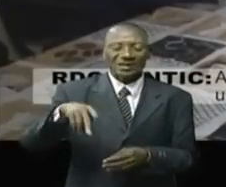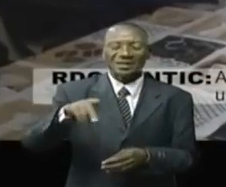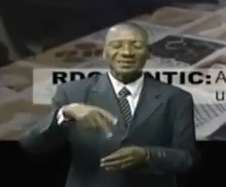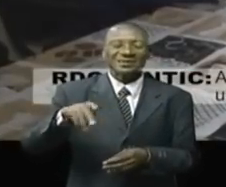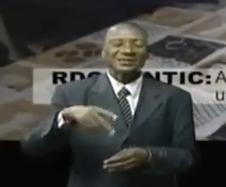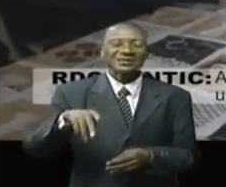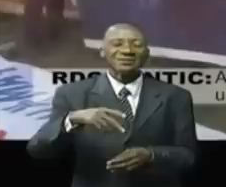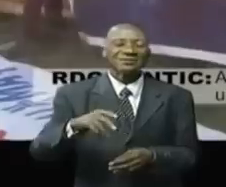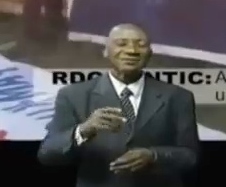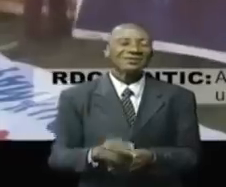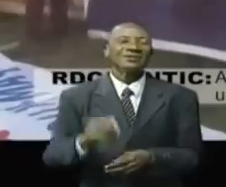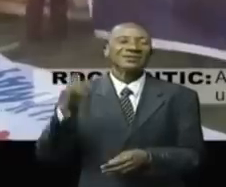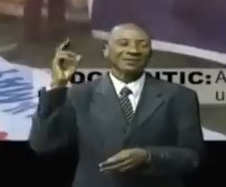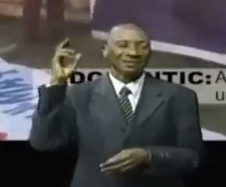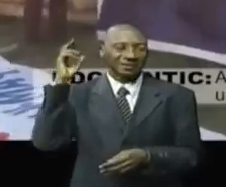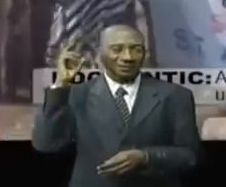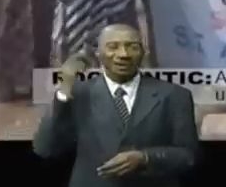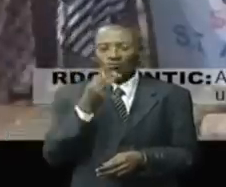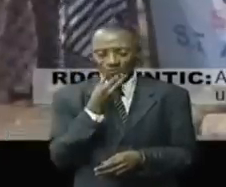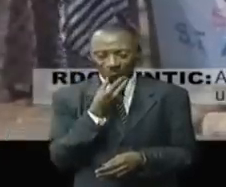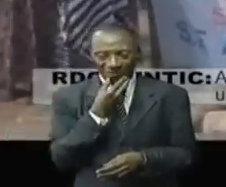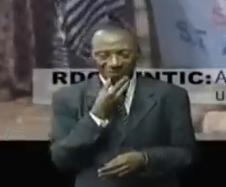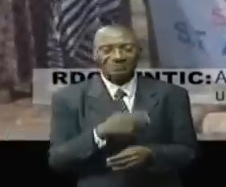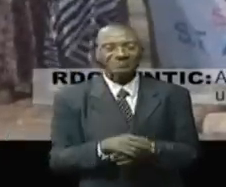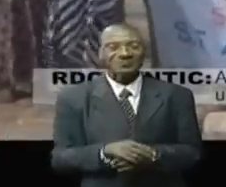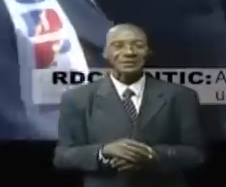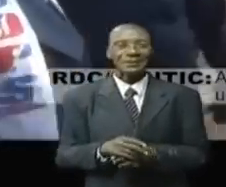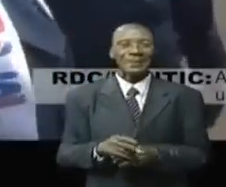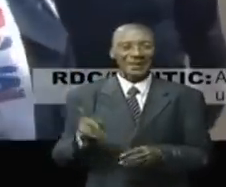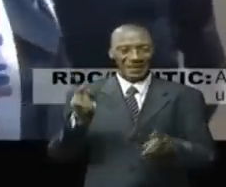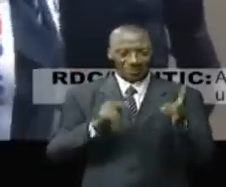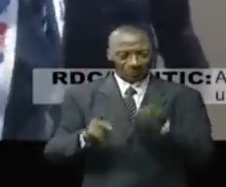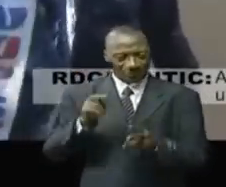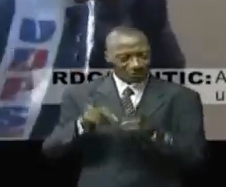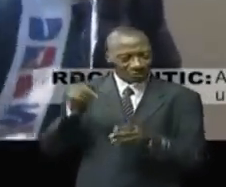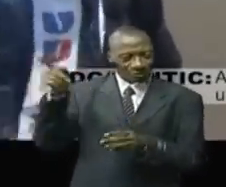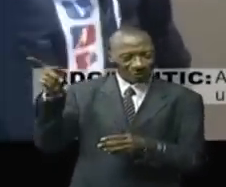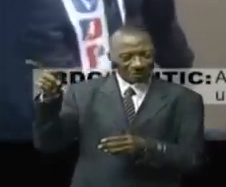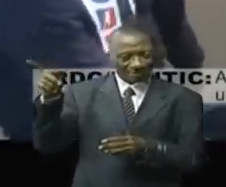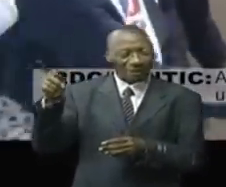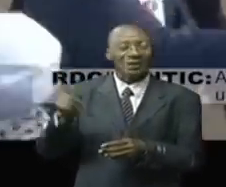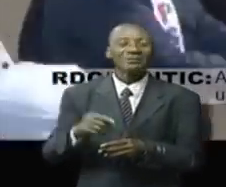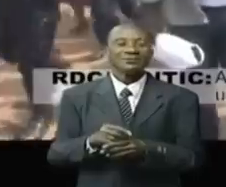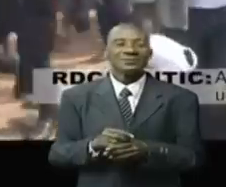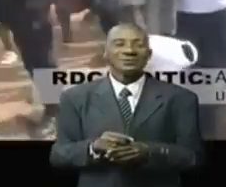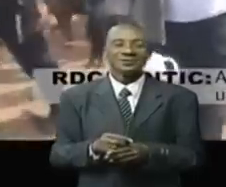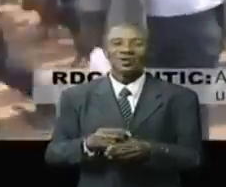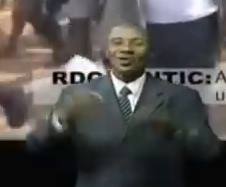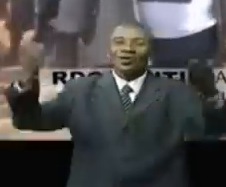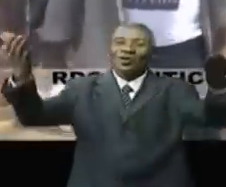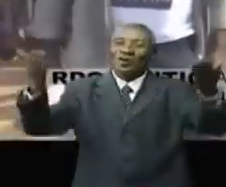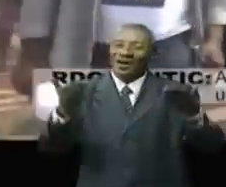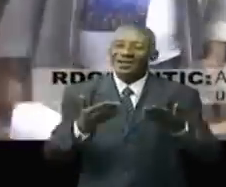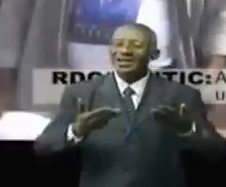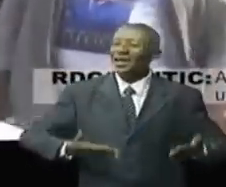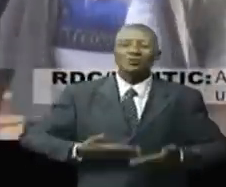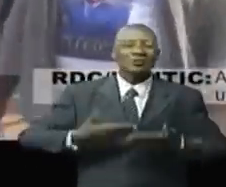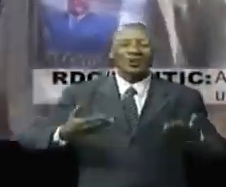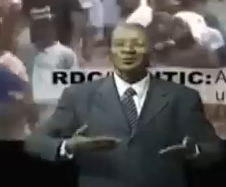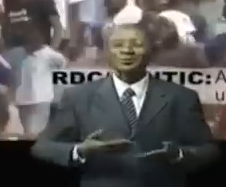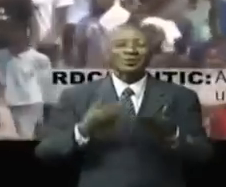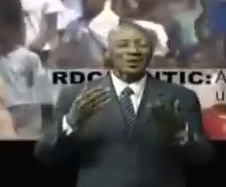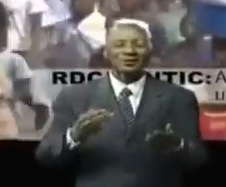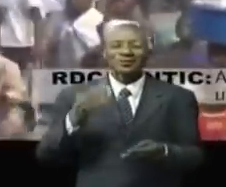ministre Kibasa Maliba à Mbujimayi, la population de cette partie du pays avait réservé un accueil chaleureux à celui qu'on